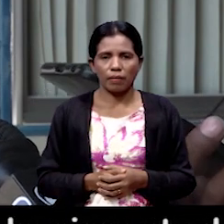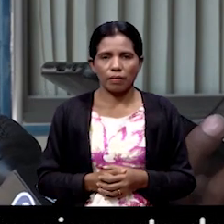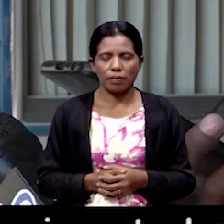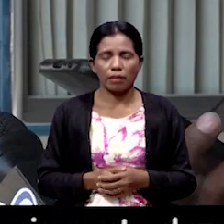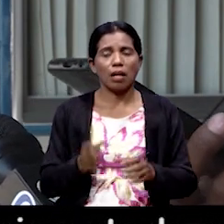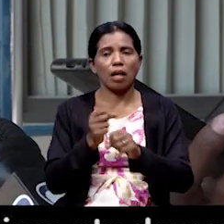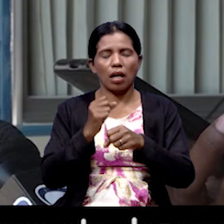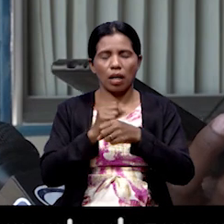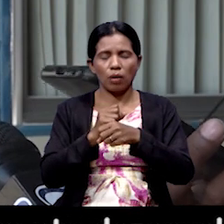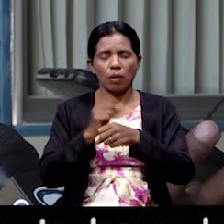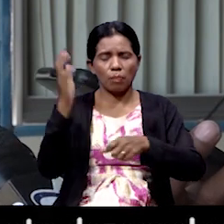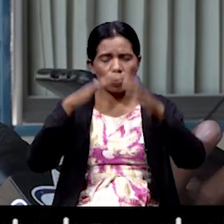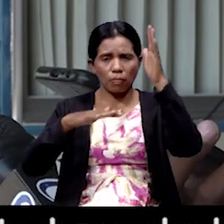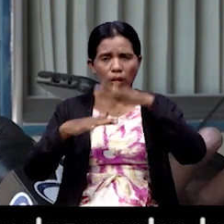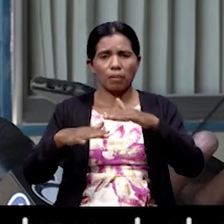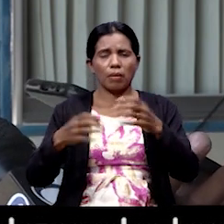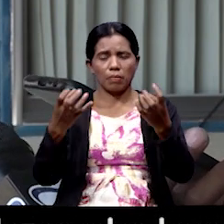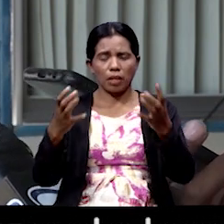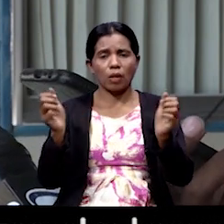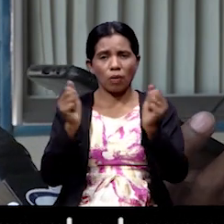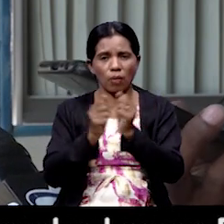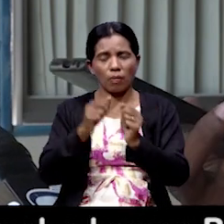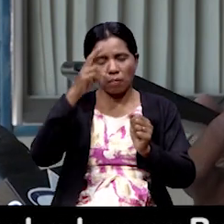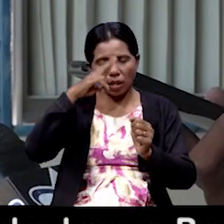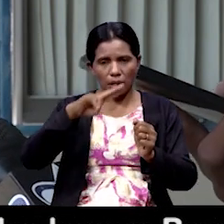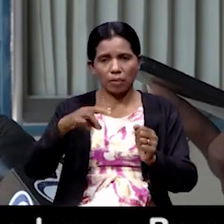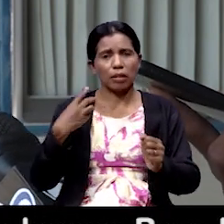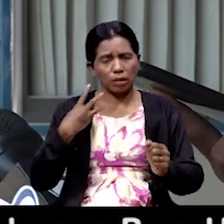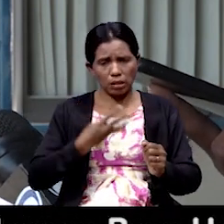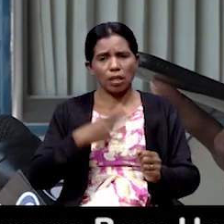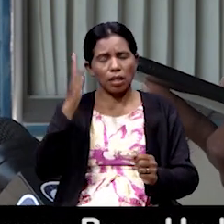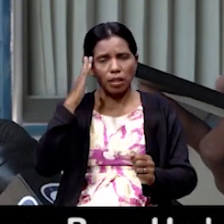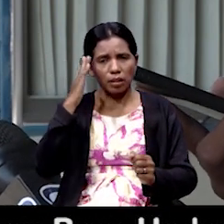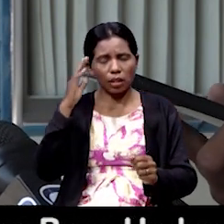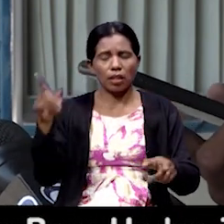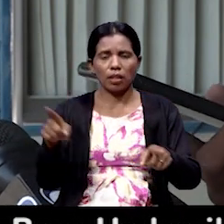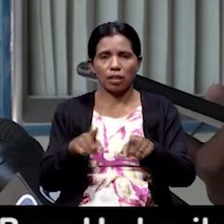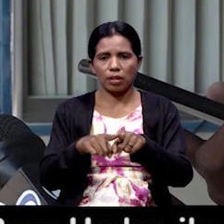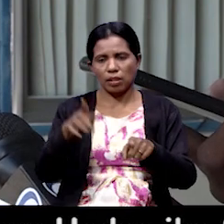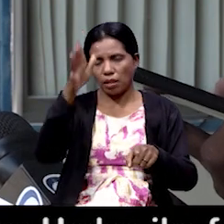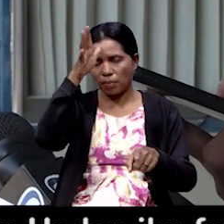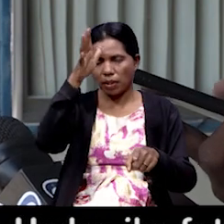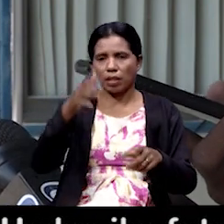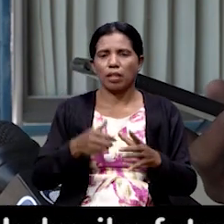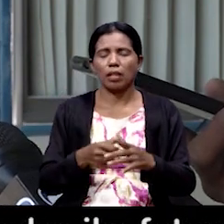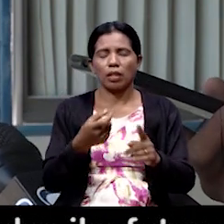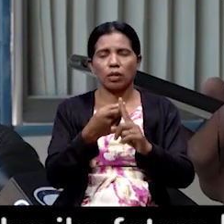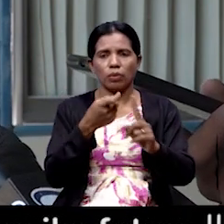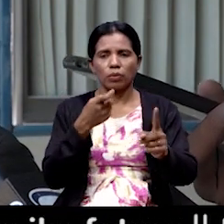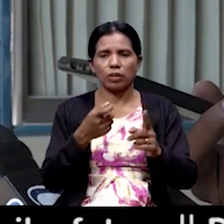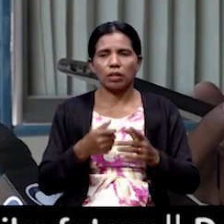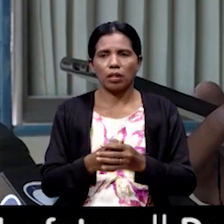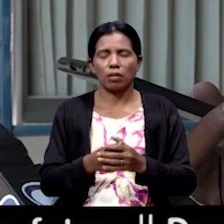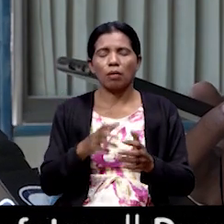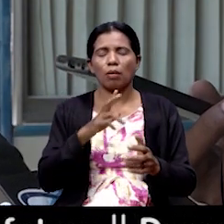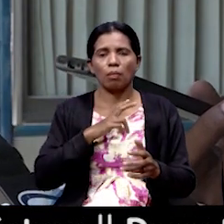problema bebe ko malaysia nia mosi tape ne katak nia hanesa nia amam Kursi